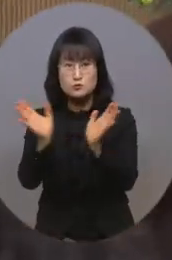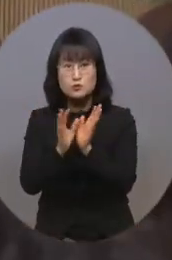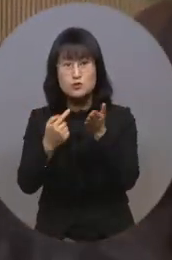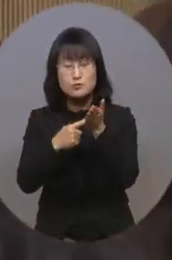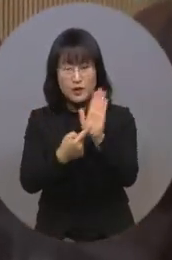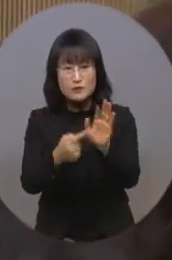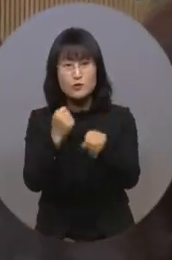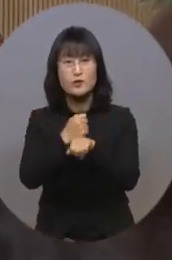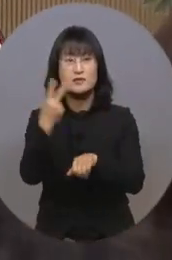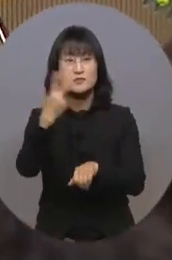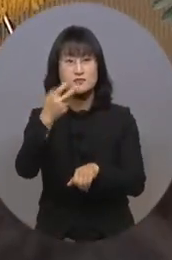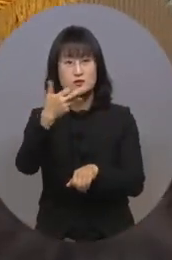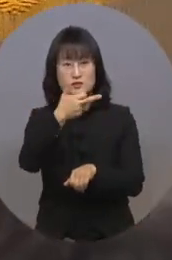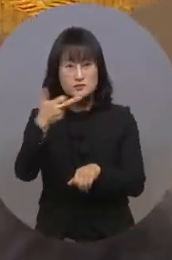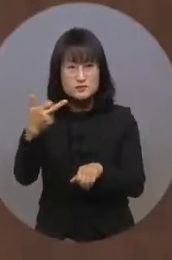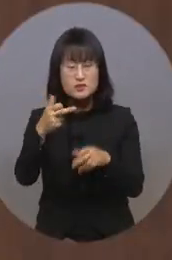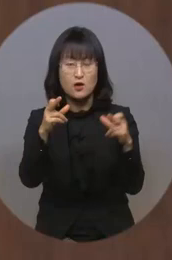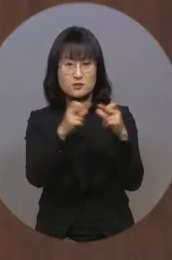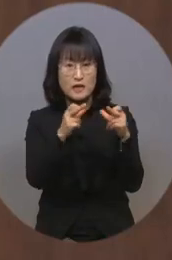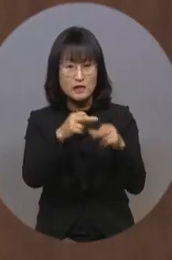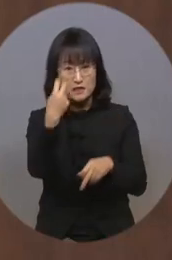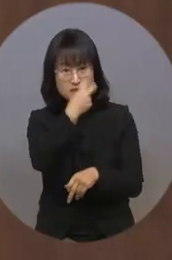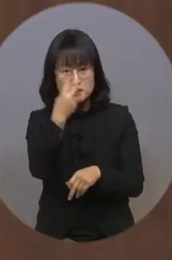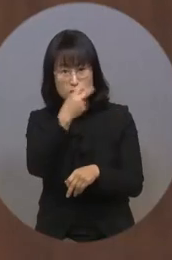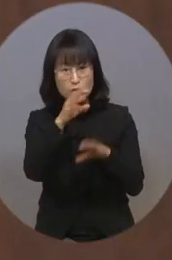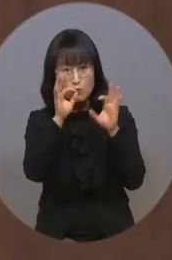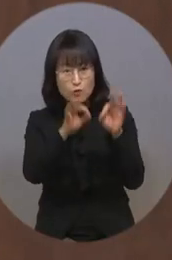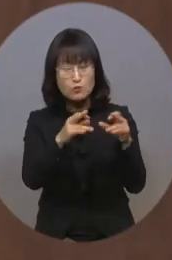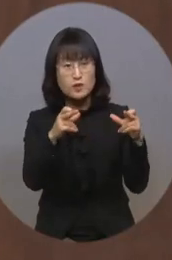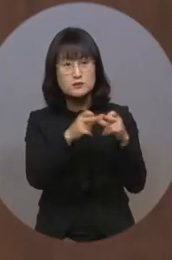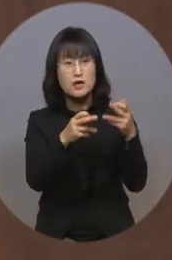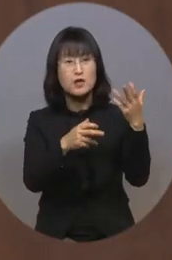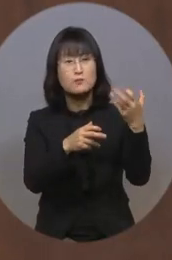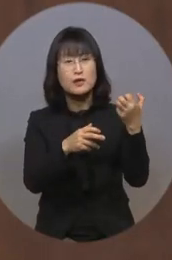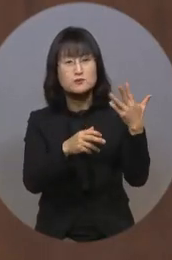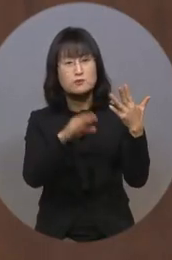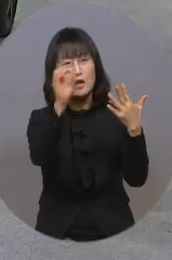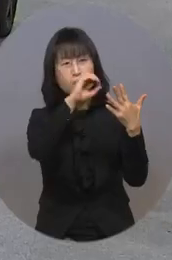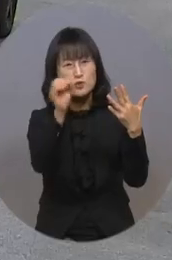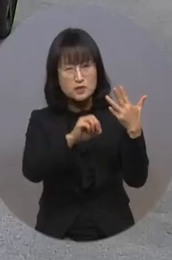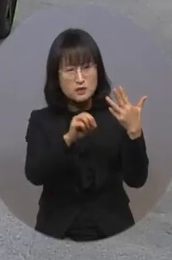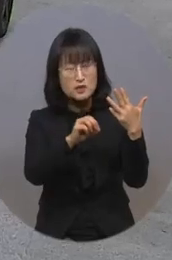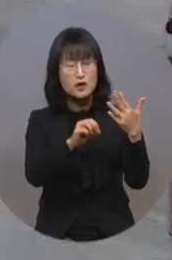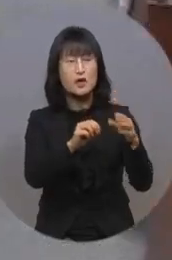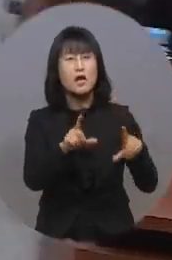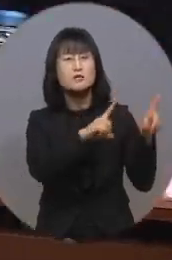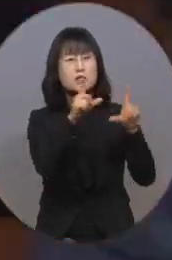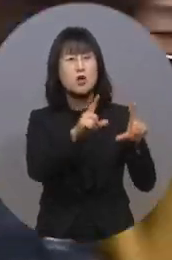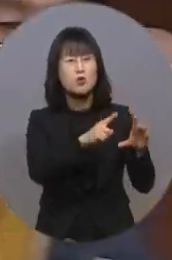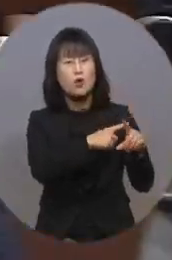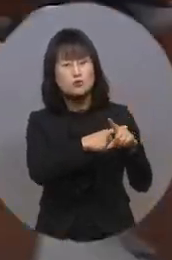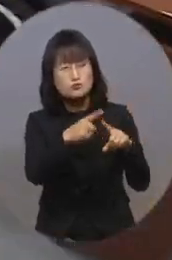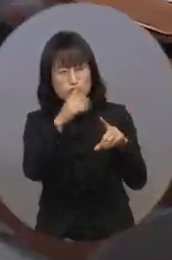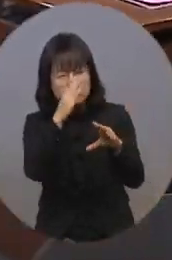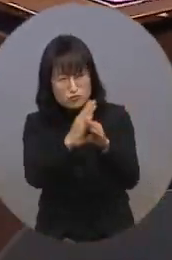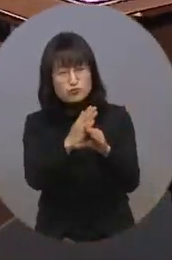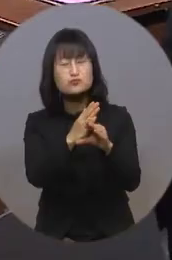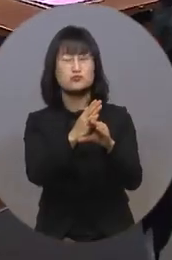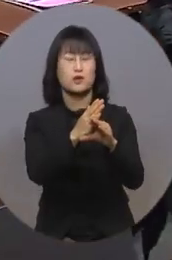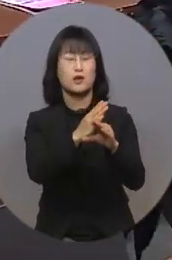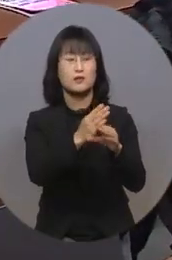발표한 2017년 장애인 실태조사에 따르면 장애인의 88%가 중도 장애인으로 조사됐습니다